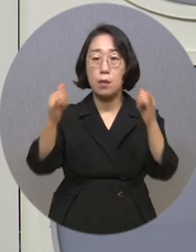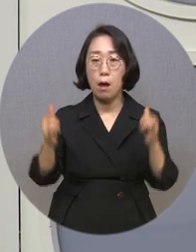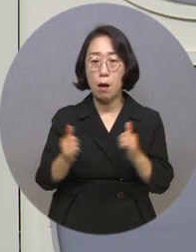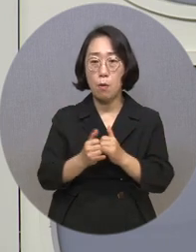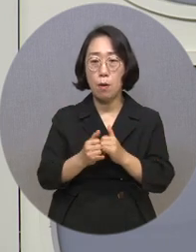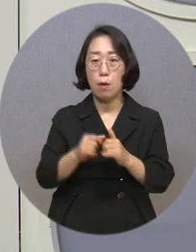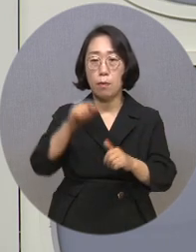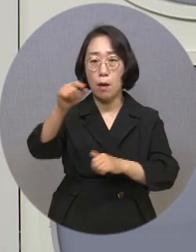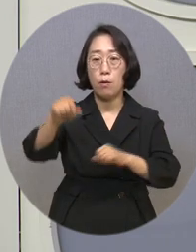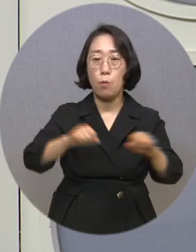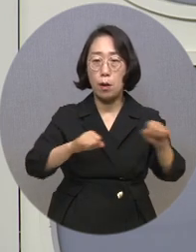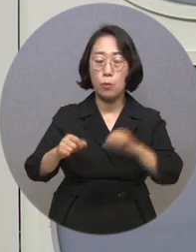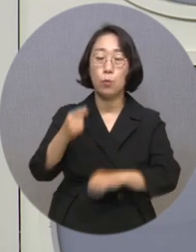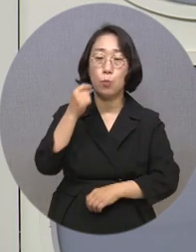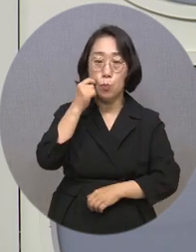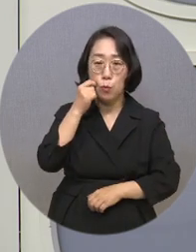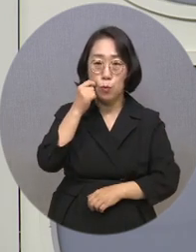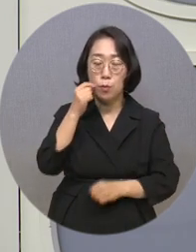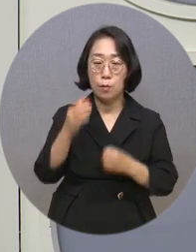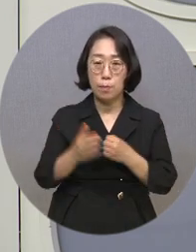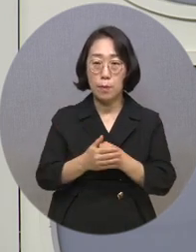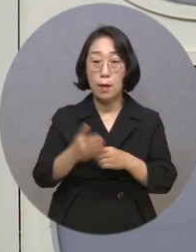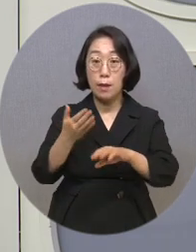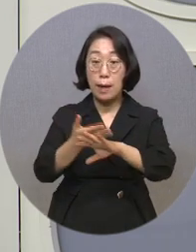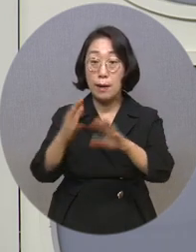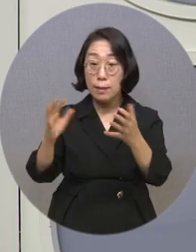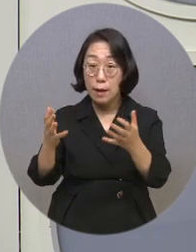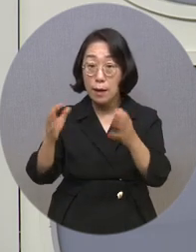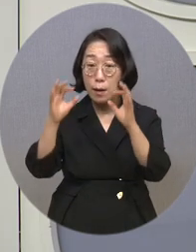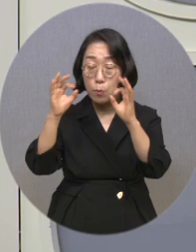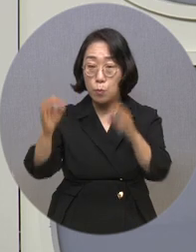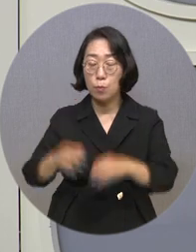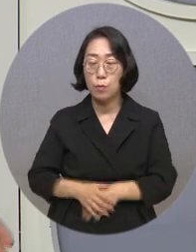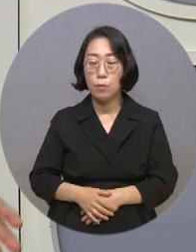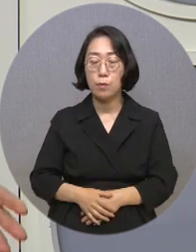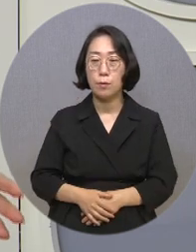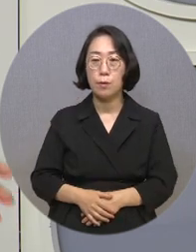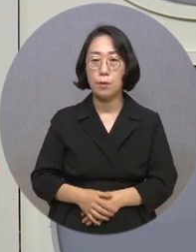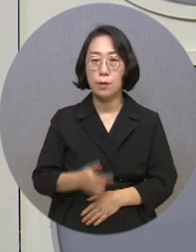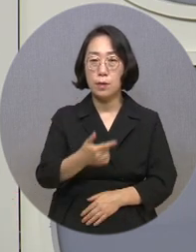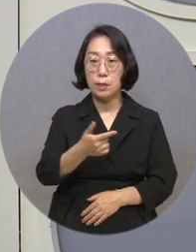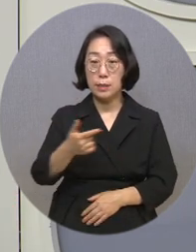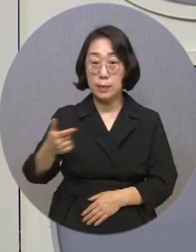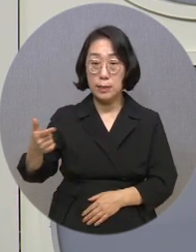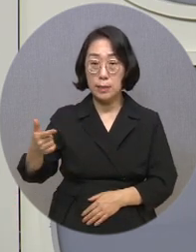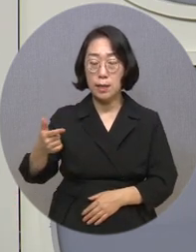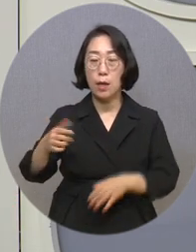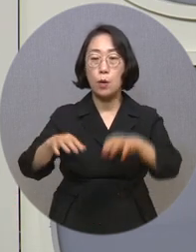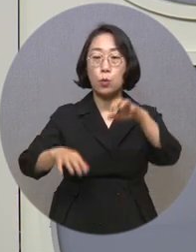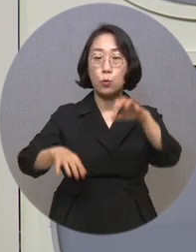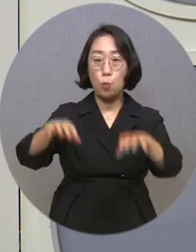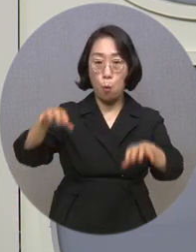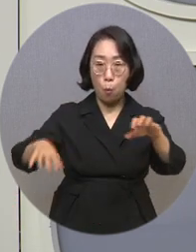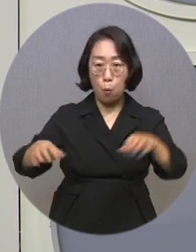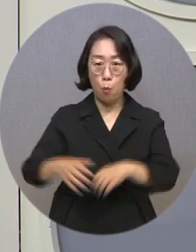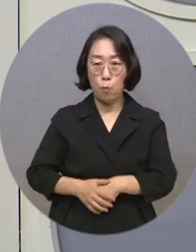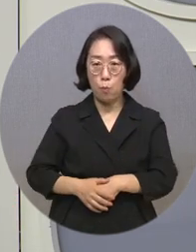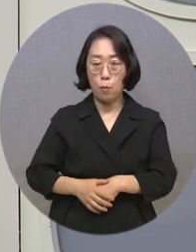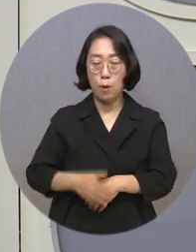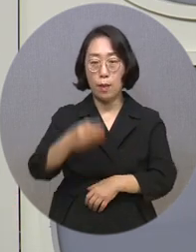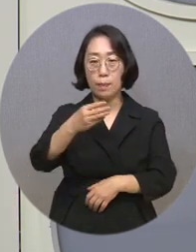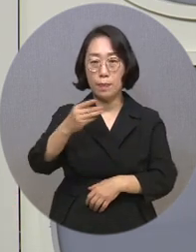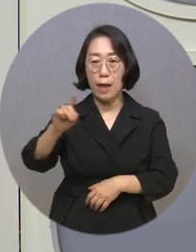없어요. 그런 분들은 외국인 같은 경우는 큰 한 동네를 치매 타운으로